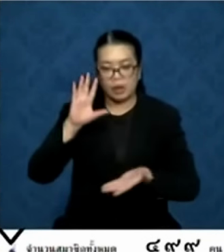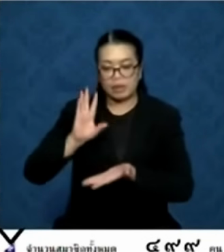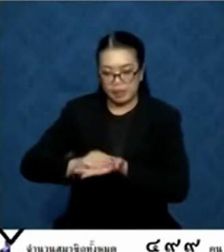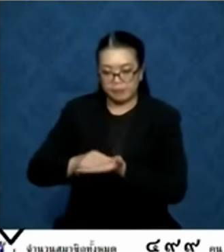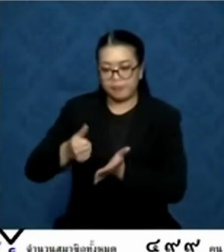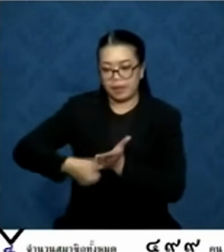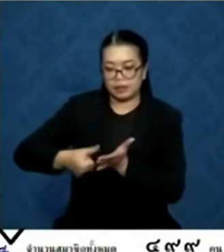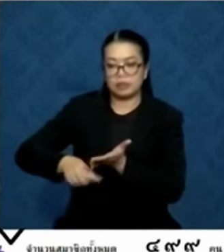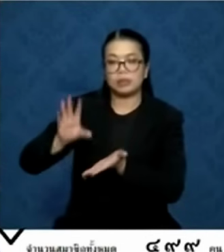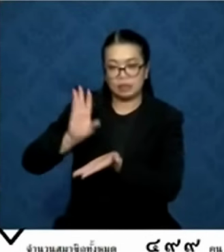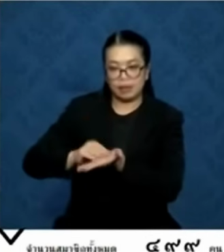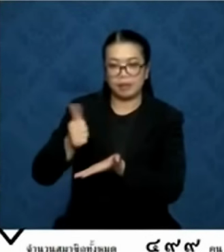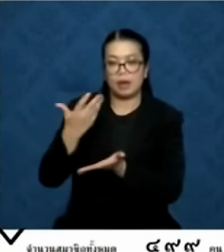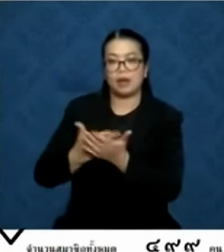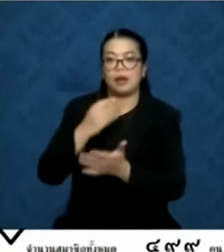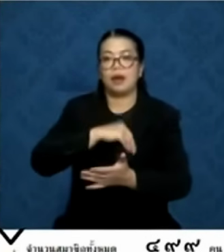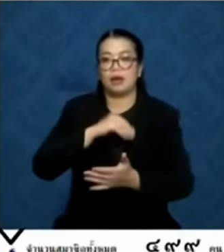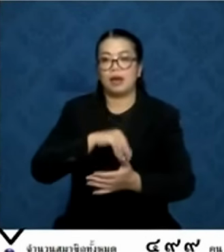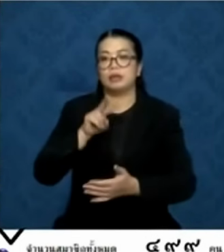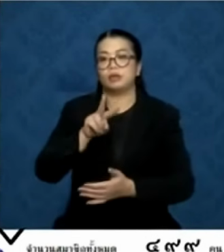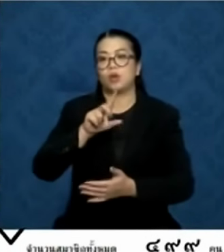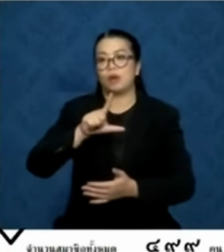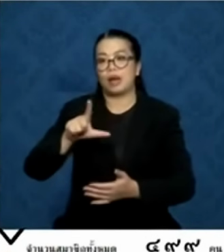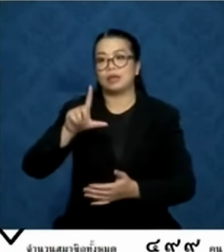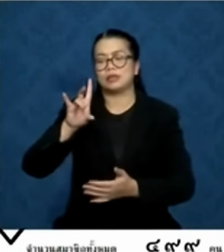ได้